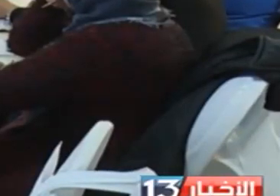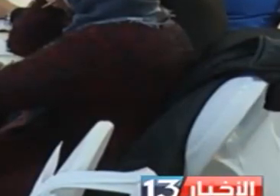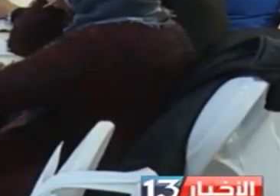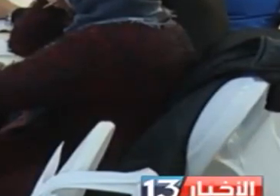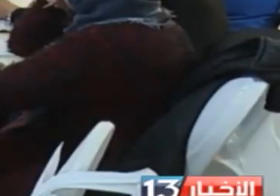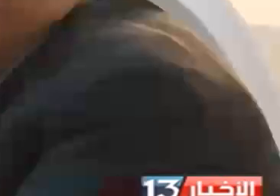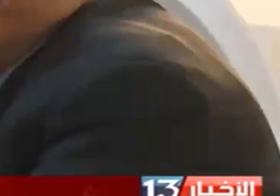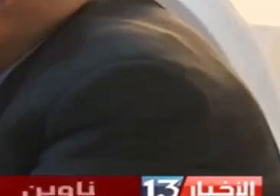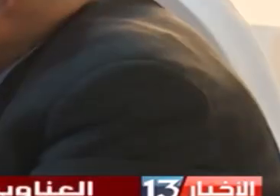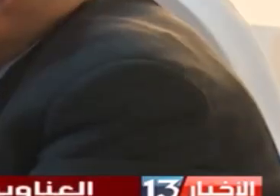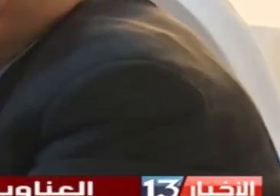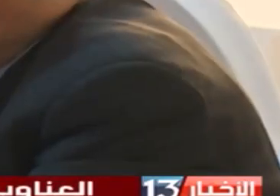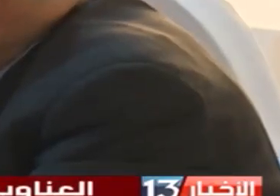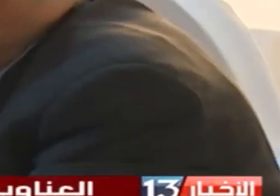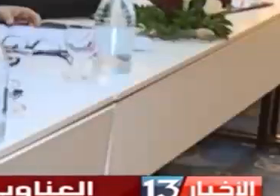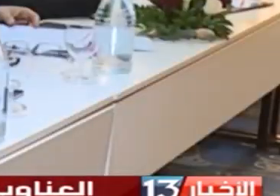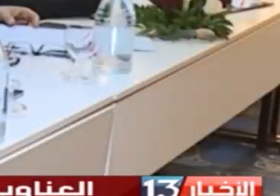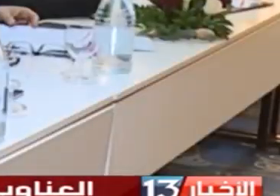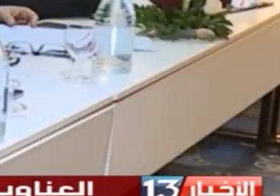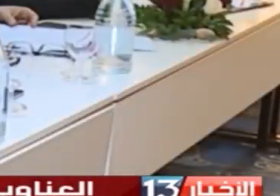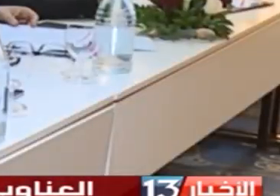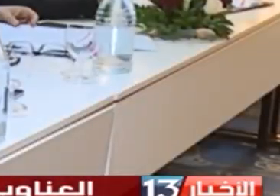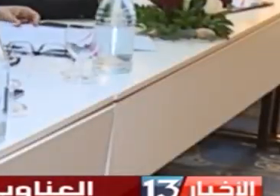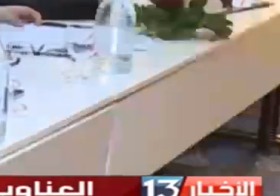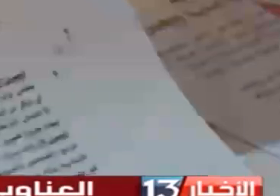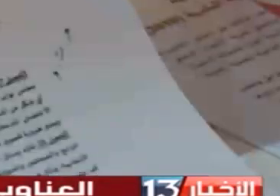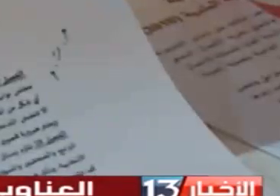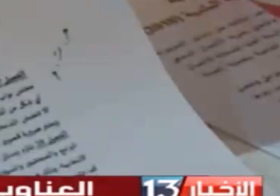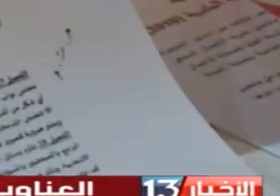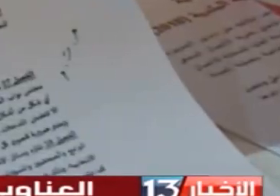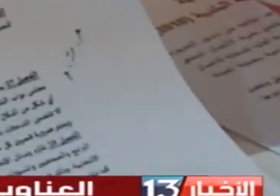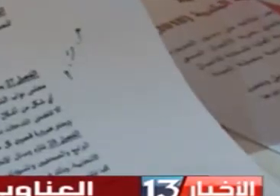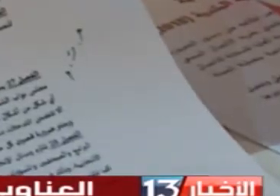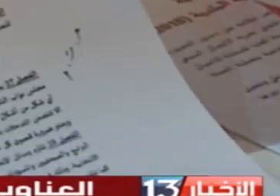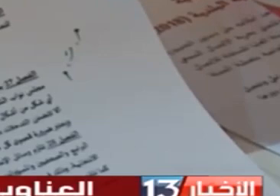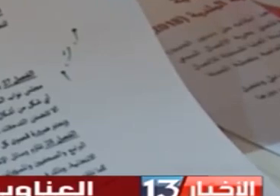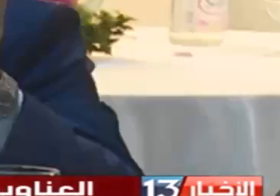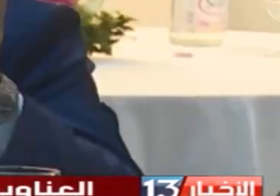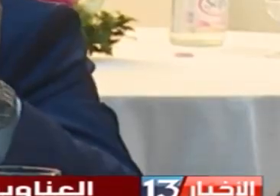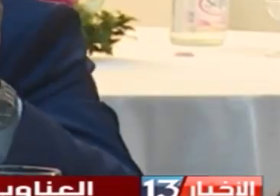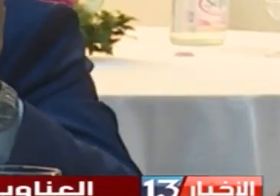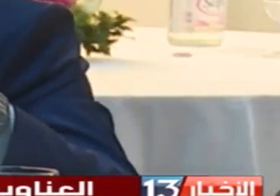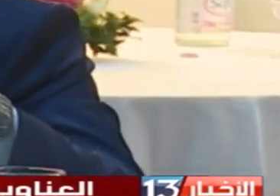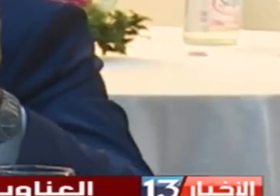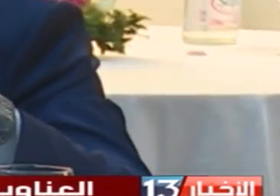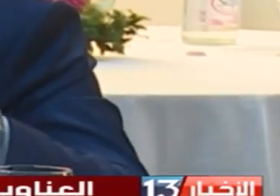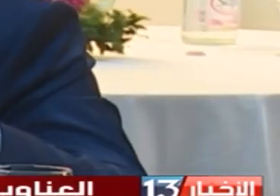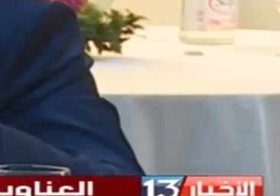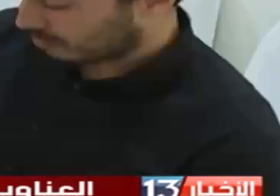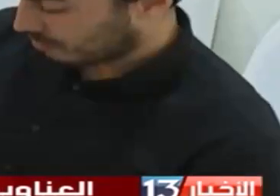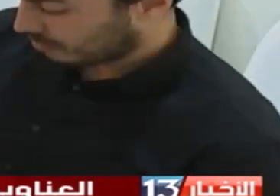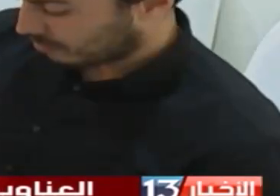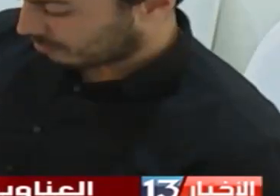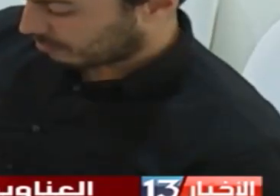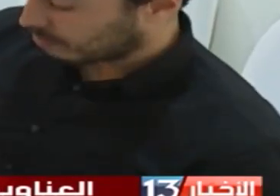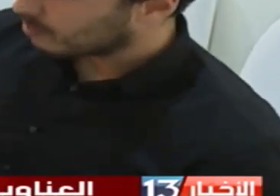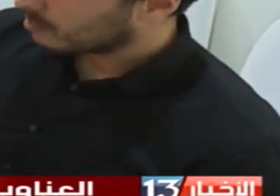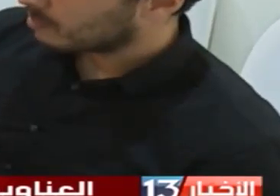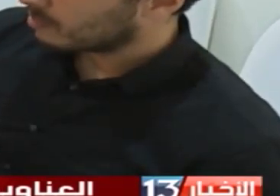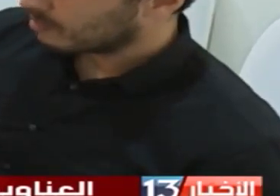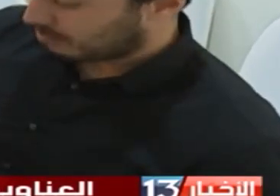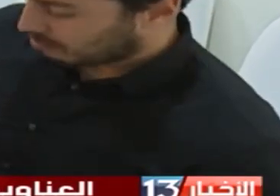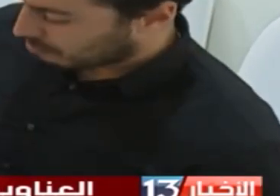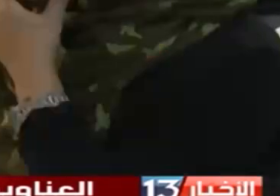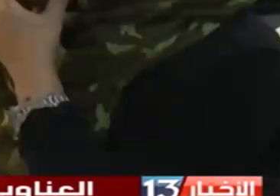لقاء تفسيري للقواعد الخاصة بتغطية الحملة الانتخابية البلدية والجهوية بين مشرفي وسائل الإعلام والهيئة العليا